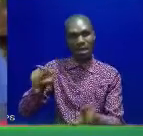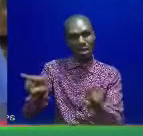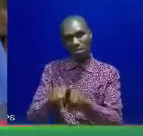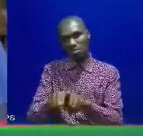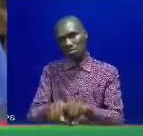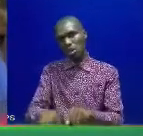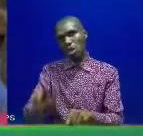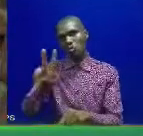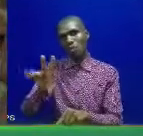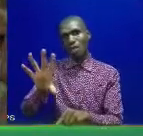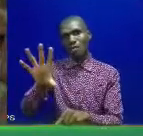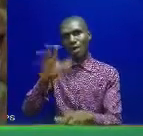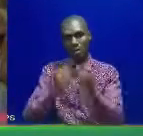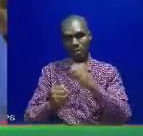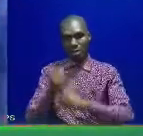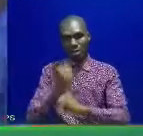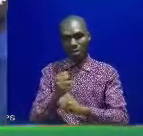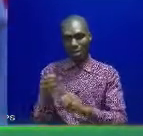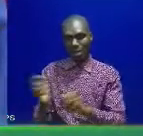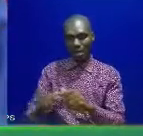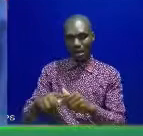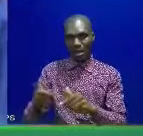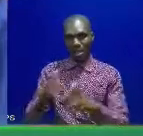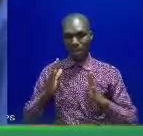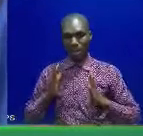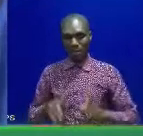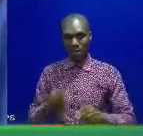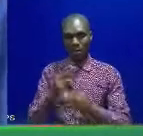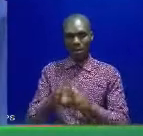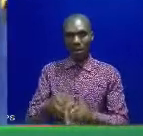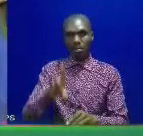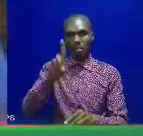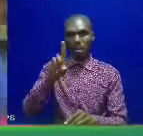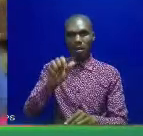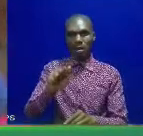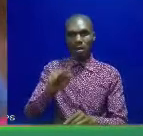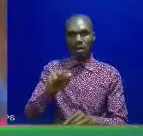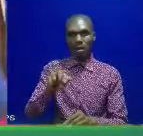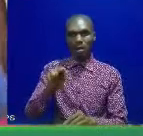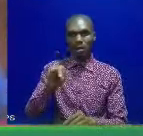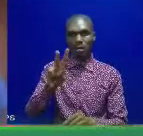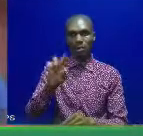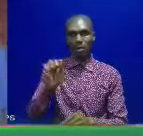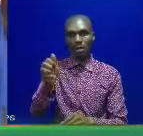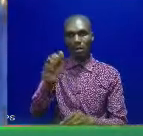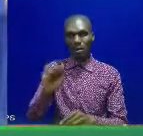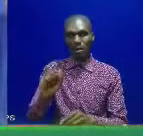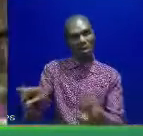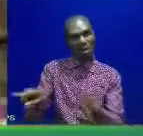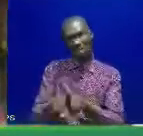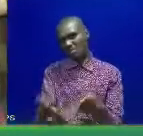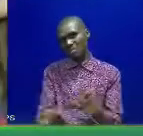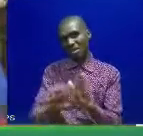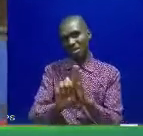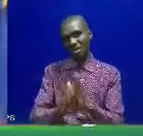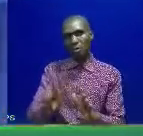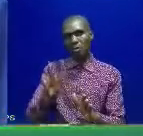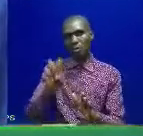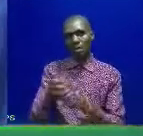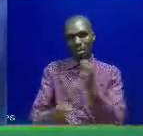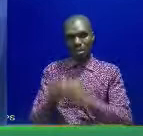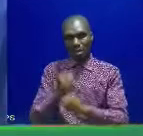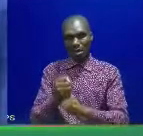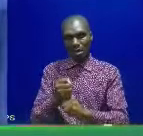25. Na mwingine anaitwa Danvas Makembe. Kama 20 years. Wanatoka mahali